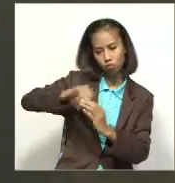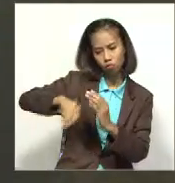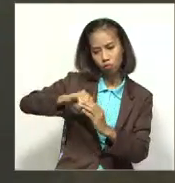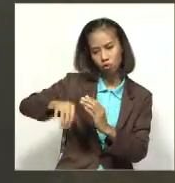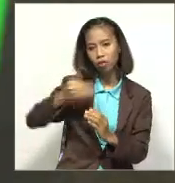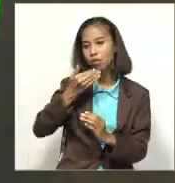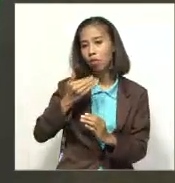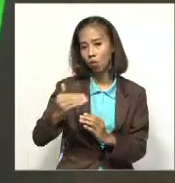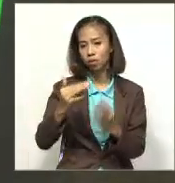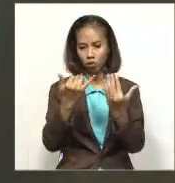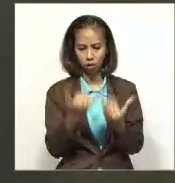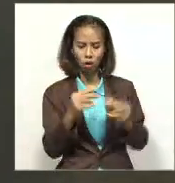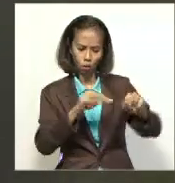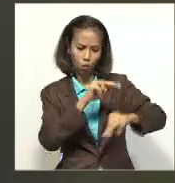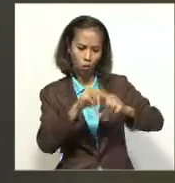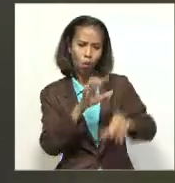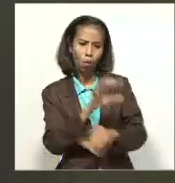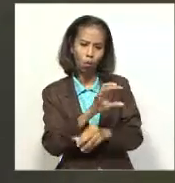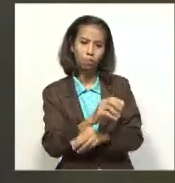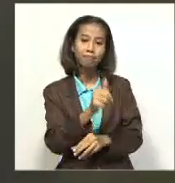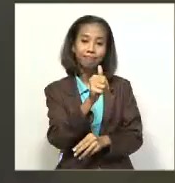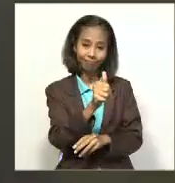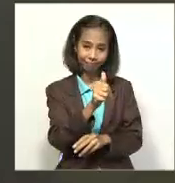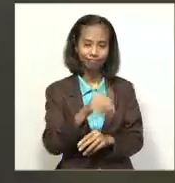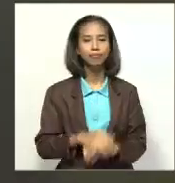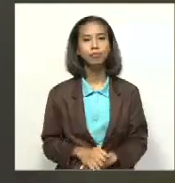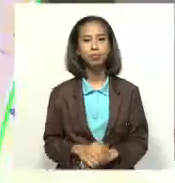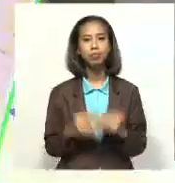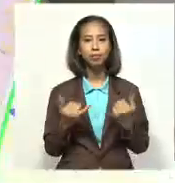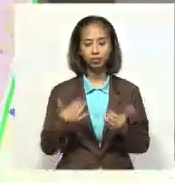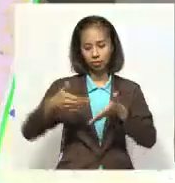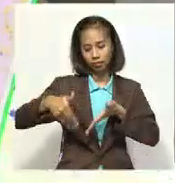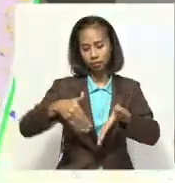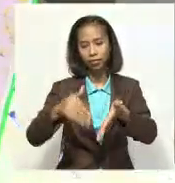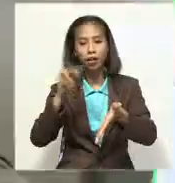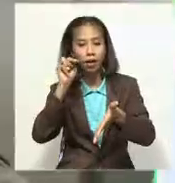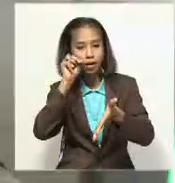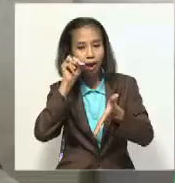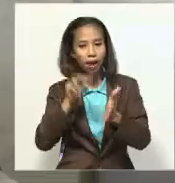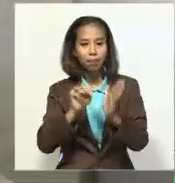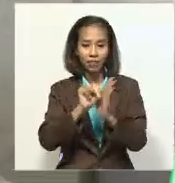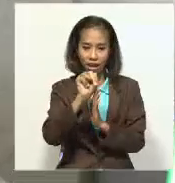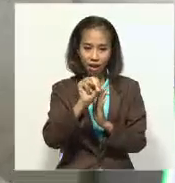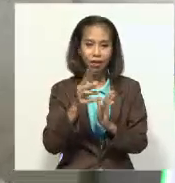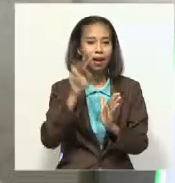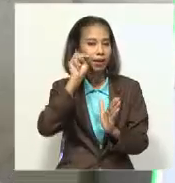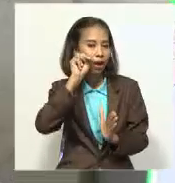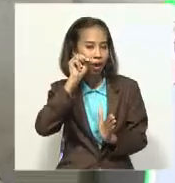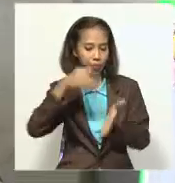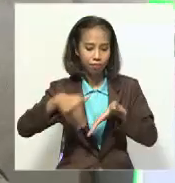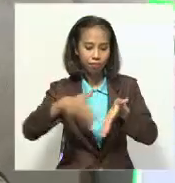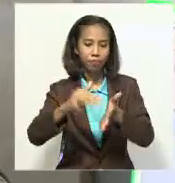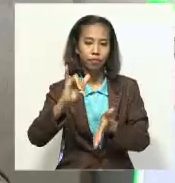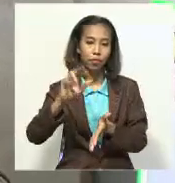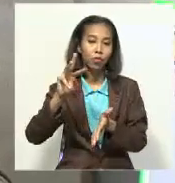านการณ์ยังอยู่ในระดับที่สามารถควบคุมได้ ส่วนสถานการณ์น้ำของแม่น้ำน่านและแม่น้ำยมที่เพิ่มสูงขึ้นนะคะจะเริ่มส่งผลกระท